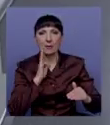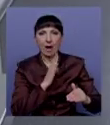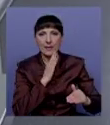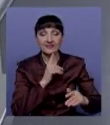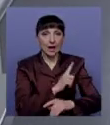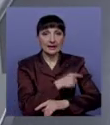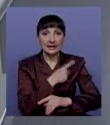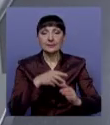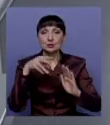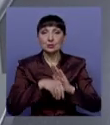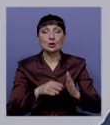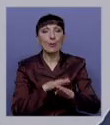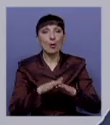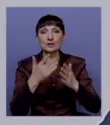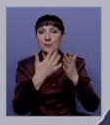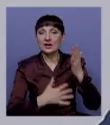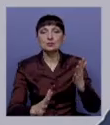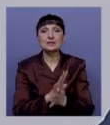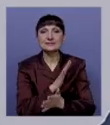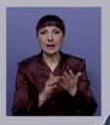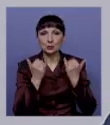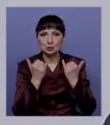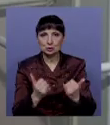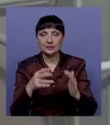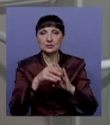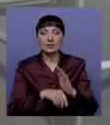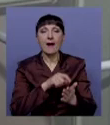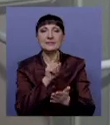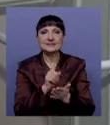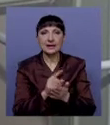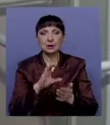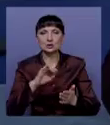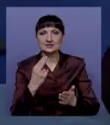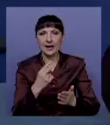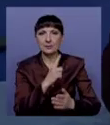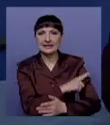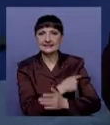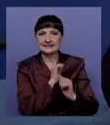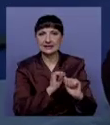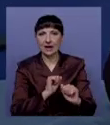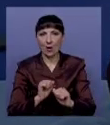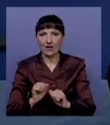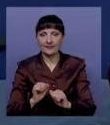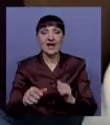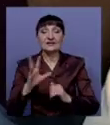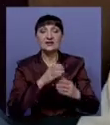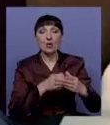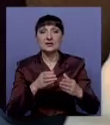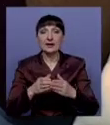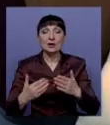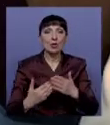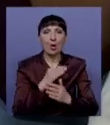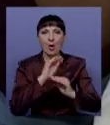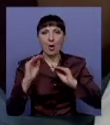В поликлинике предусмотрен полный перечень бесплатных услуг, предусмотренных обязательным социально-медицинским страхованием. Все отделения оборудованы